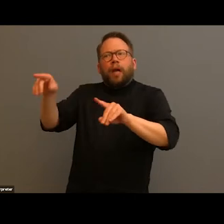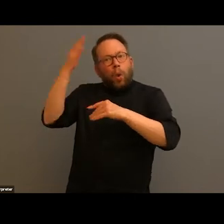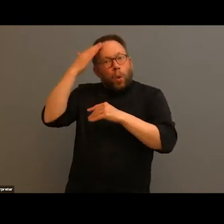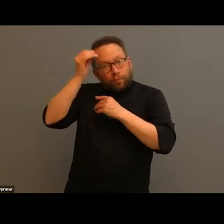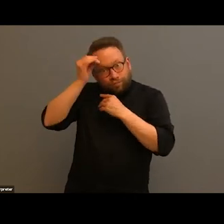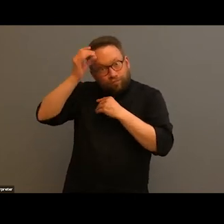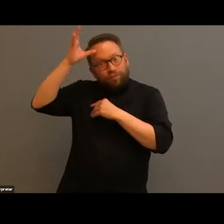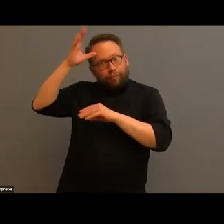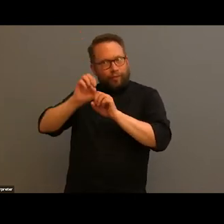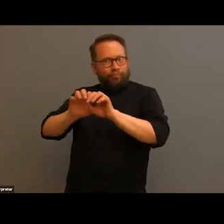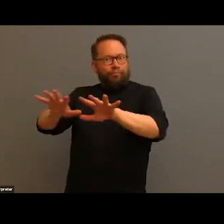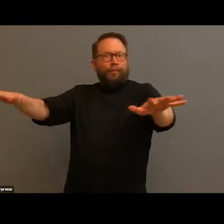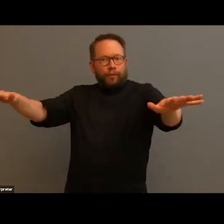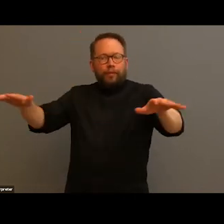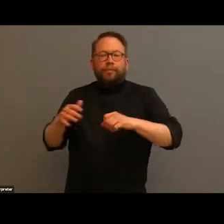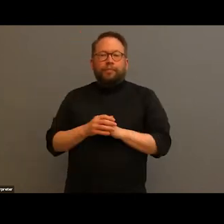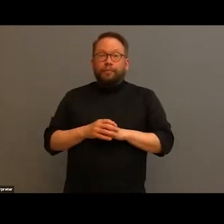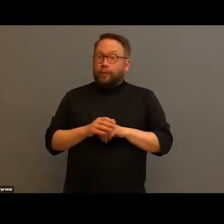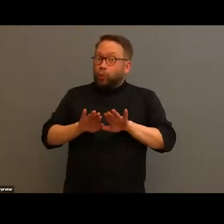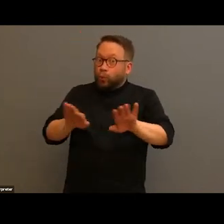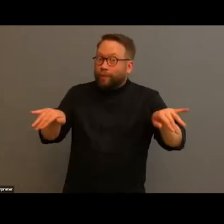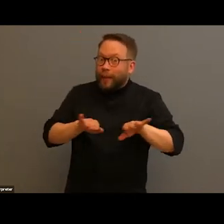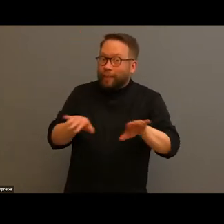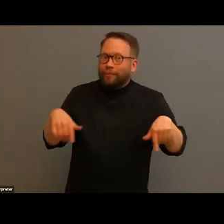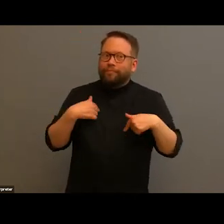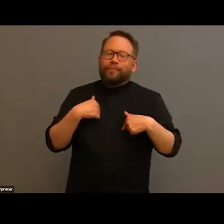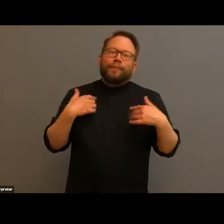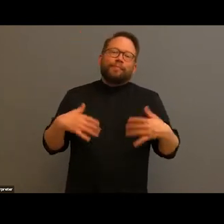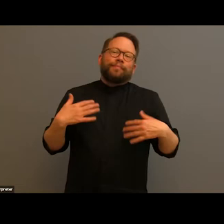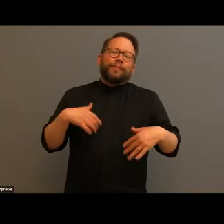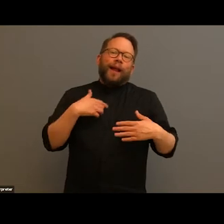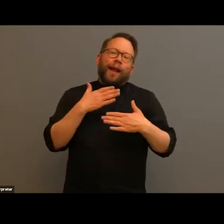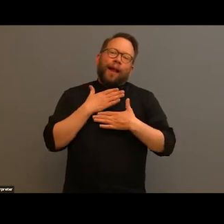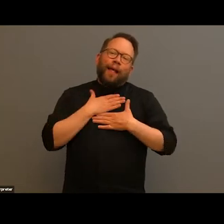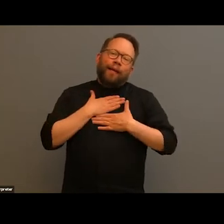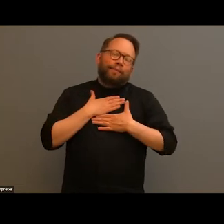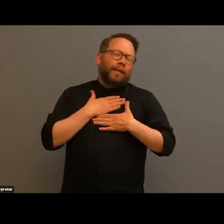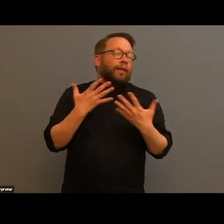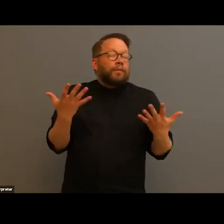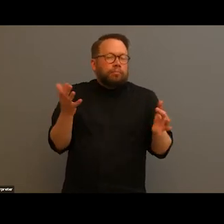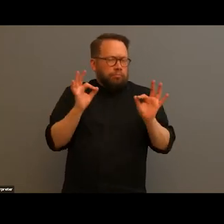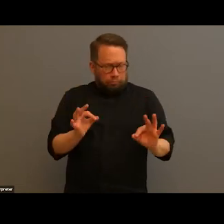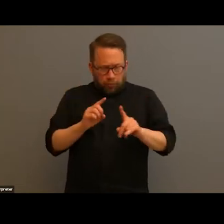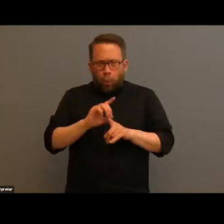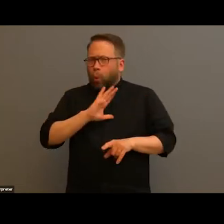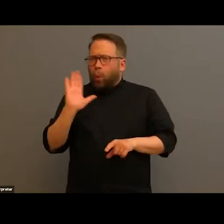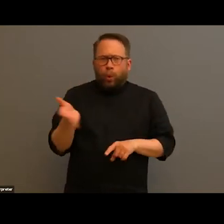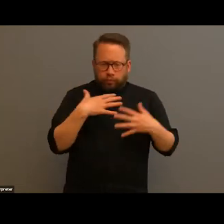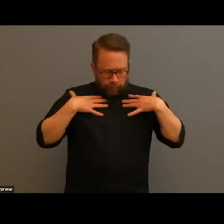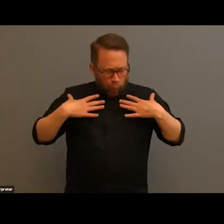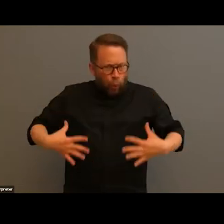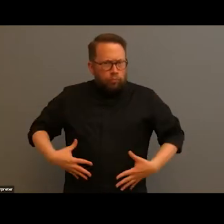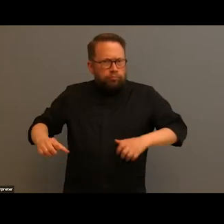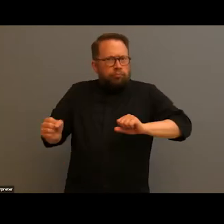Simningen är verkligen någonting som jag kan använda min kropp väldigt bra till och jag har bra